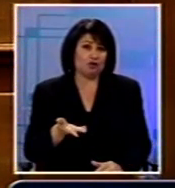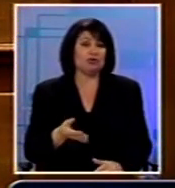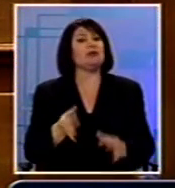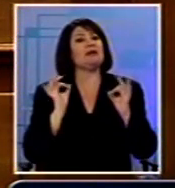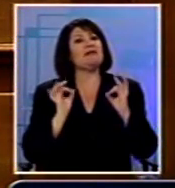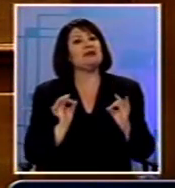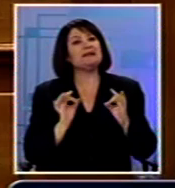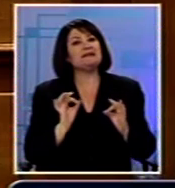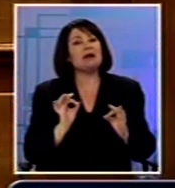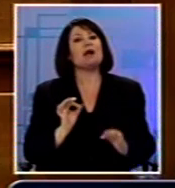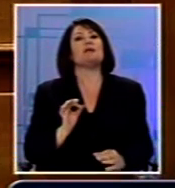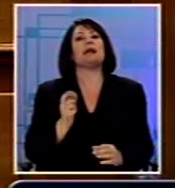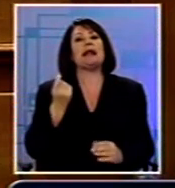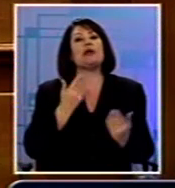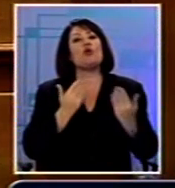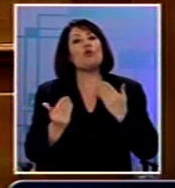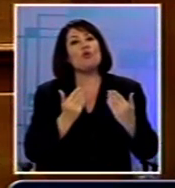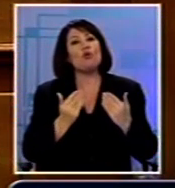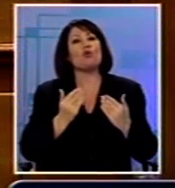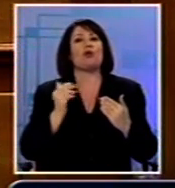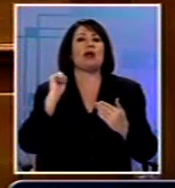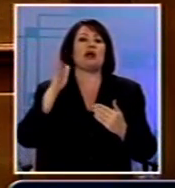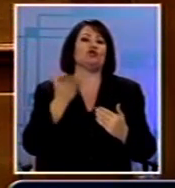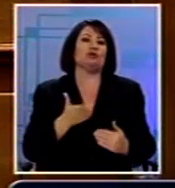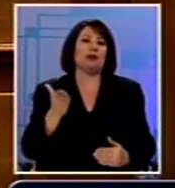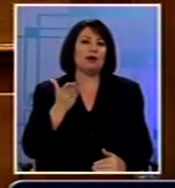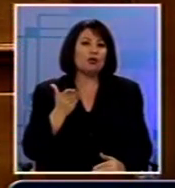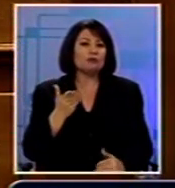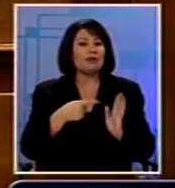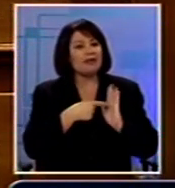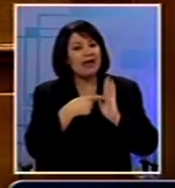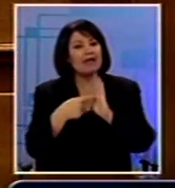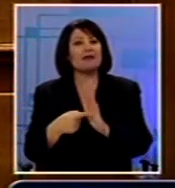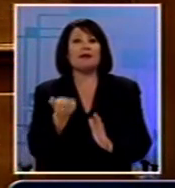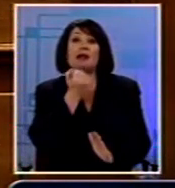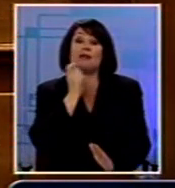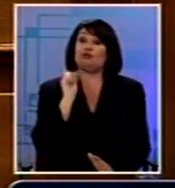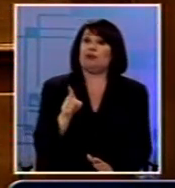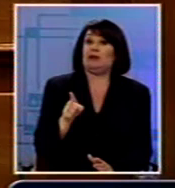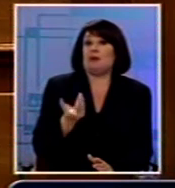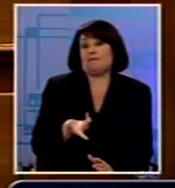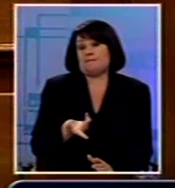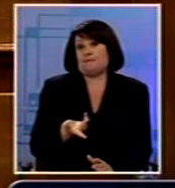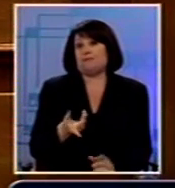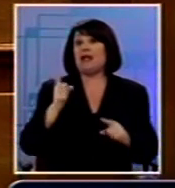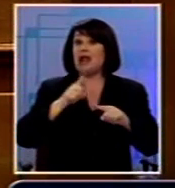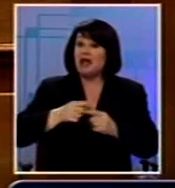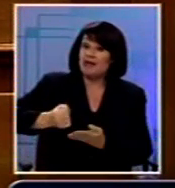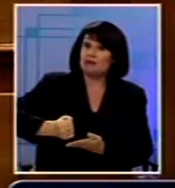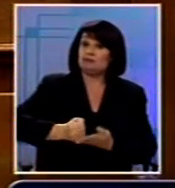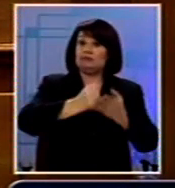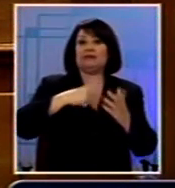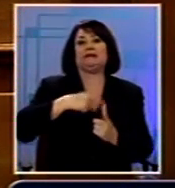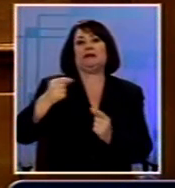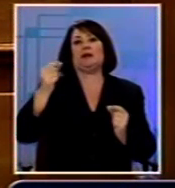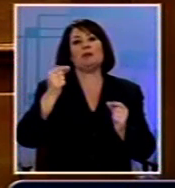μια επίδειξη ανοχής από τη διεθνή κοινότητα θα έστελνε σίγουρα το λάθος μήνυμα. Η Ελλάδα συμπαραστέκεται πλήρως στην